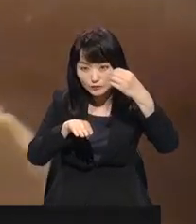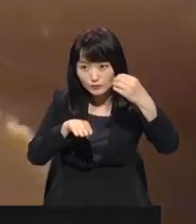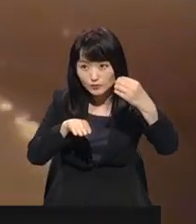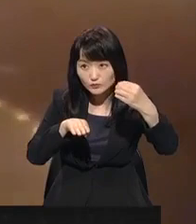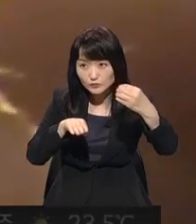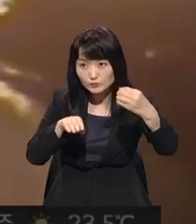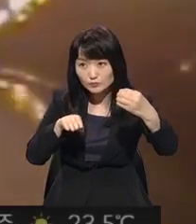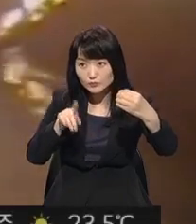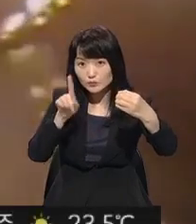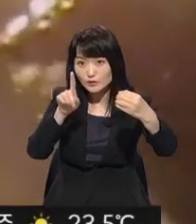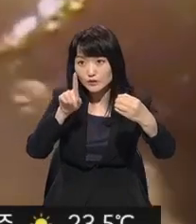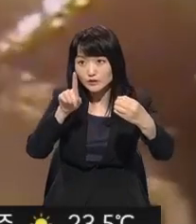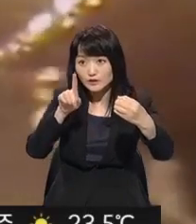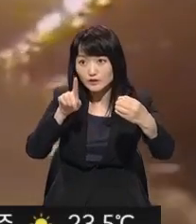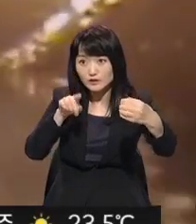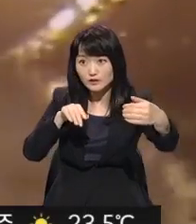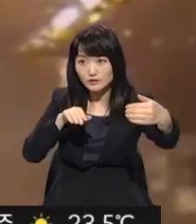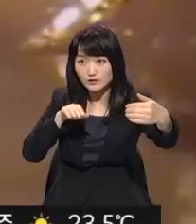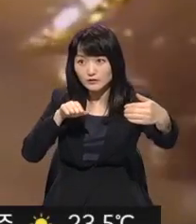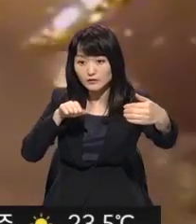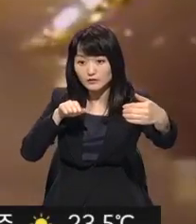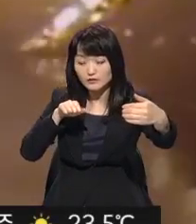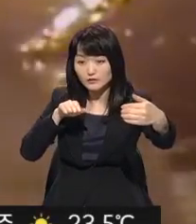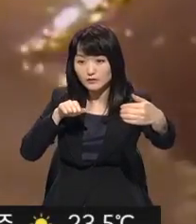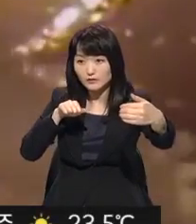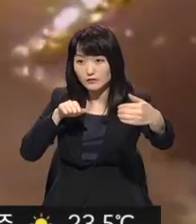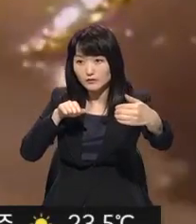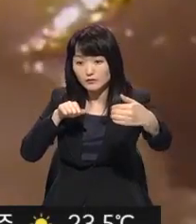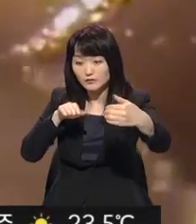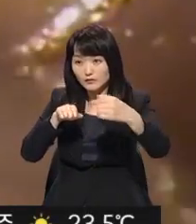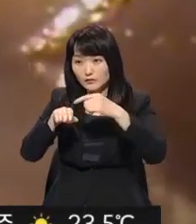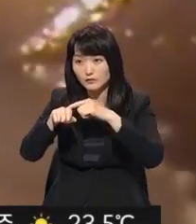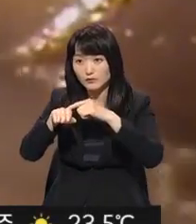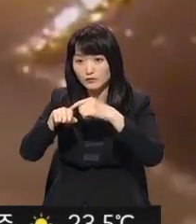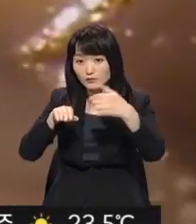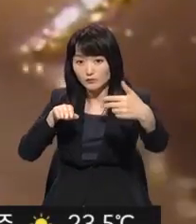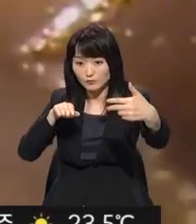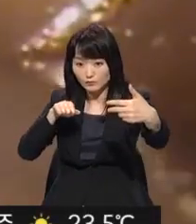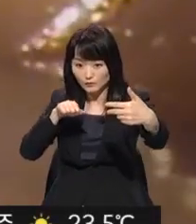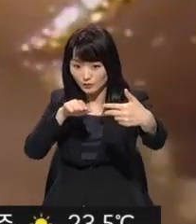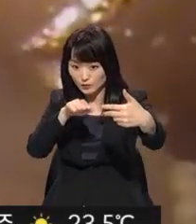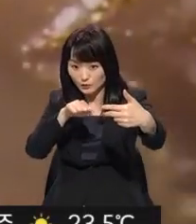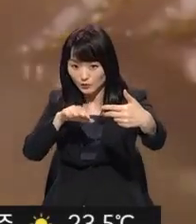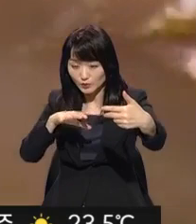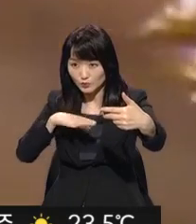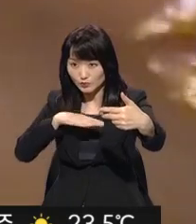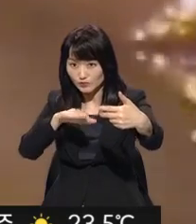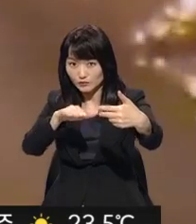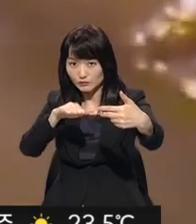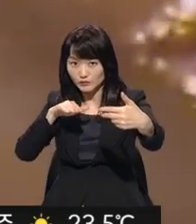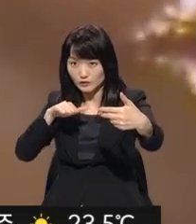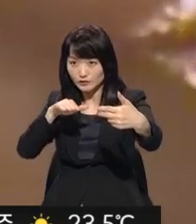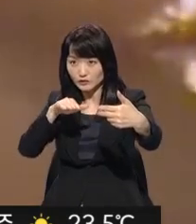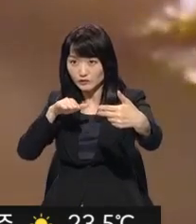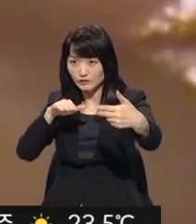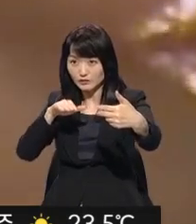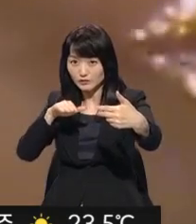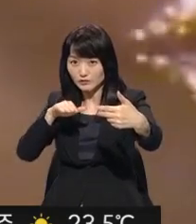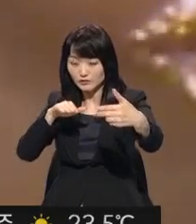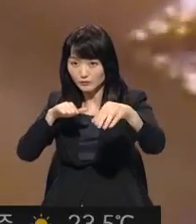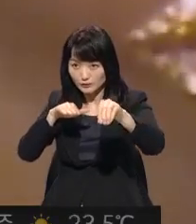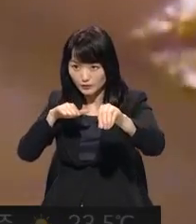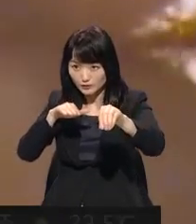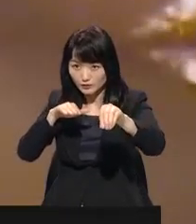뭐예요? 카메라가 더 가까이 다가와 보는데요. 이 물체는 카메라를 보고 흠칫 놀라며 뒷걸음질을 칩니다. 카메라가 잠시